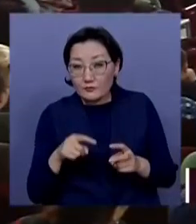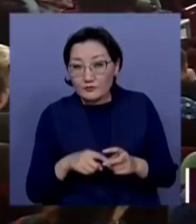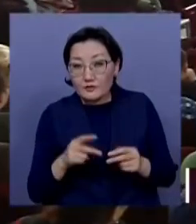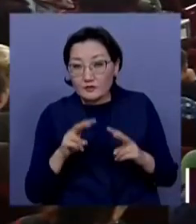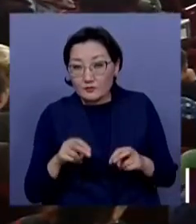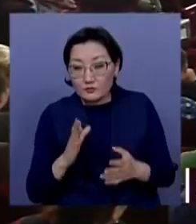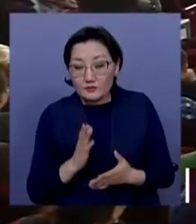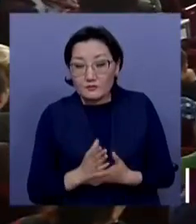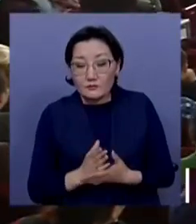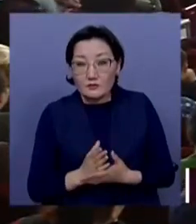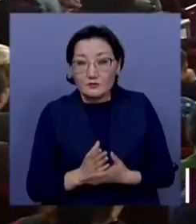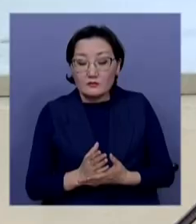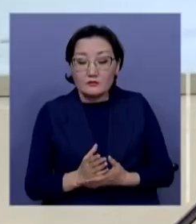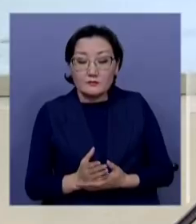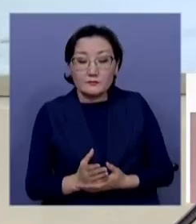Спасибо большое.